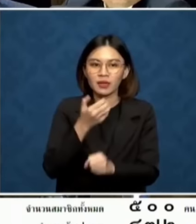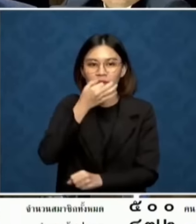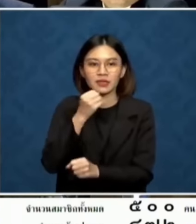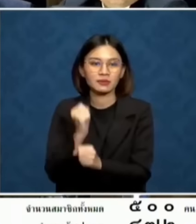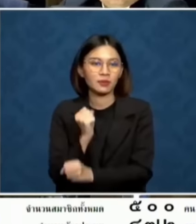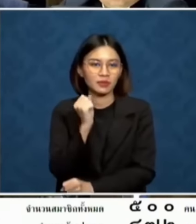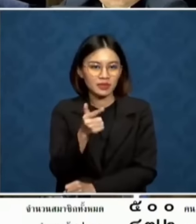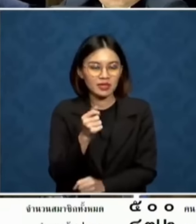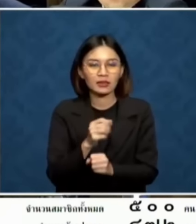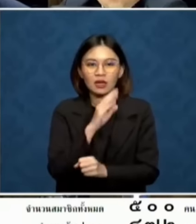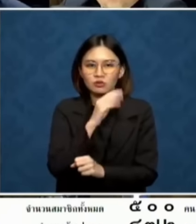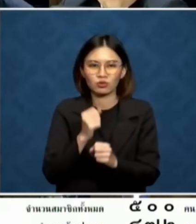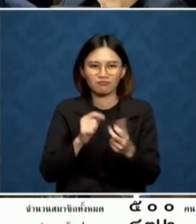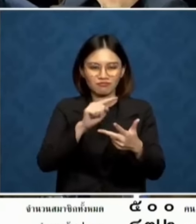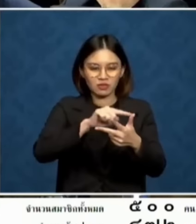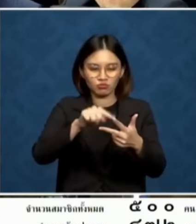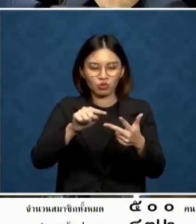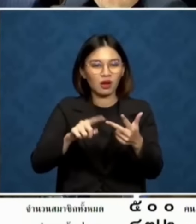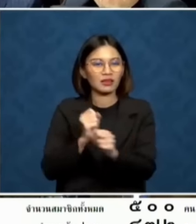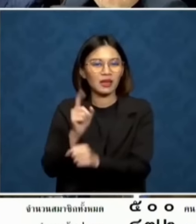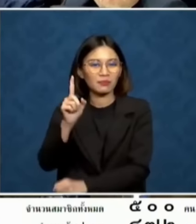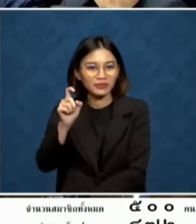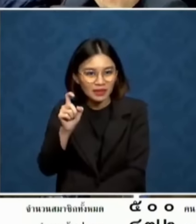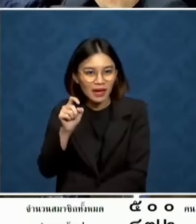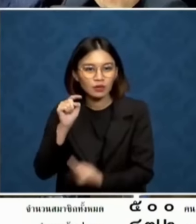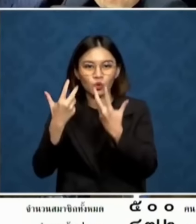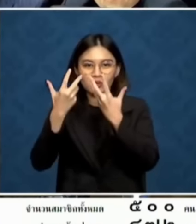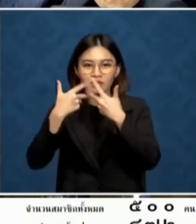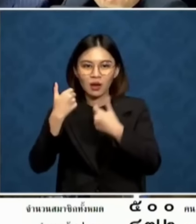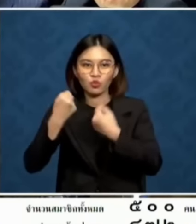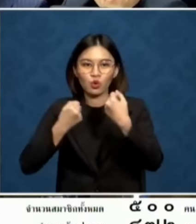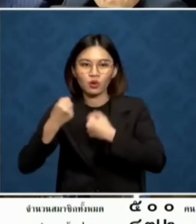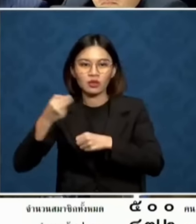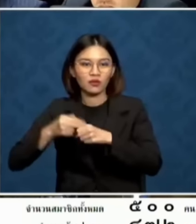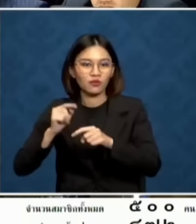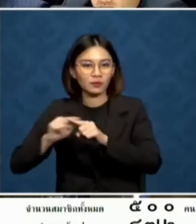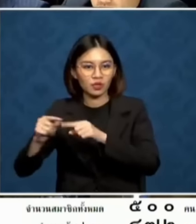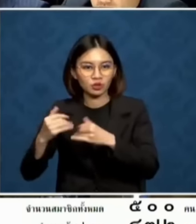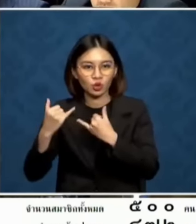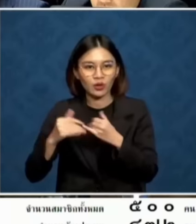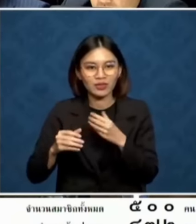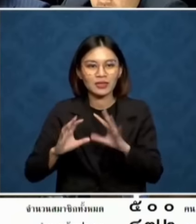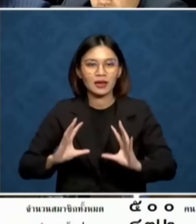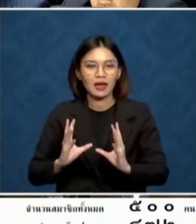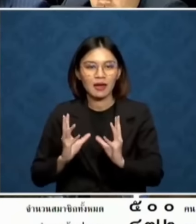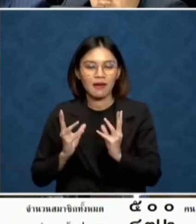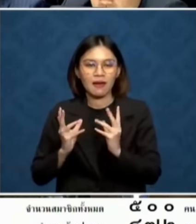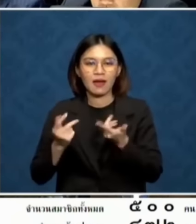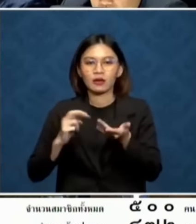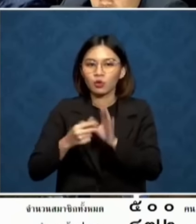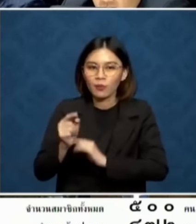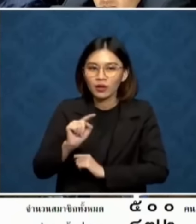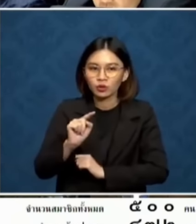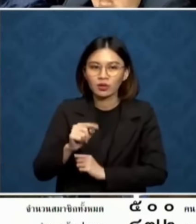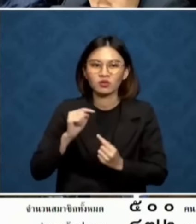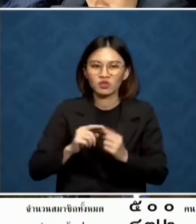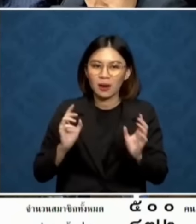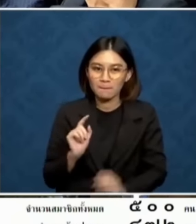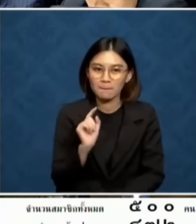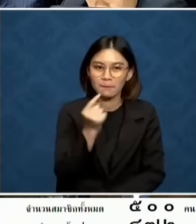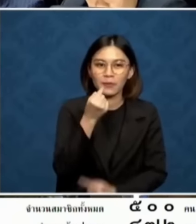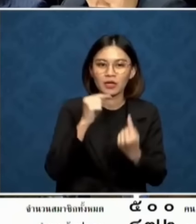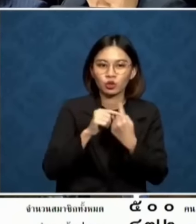ได้ถ้าท่านทำไม่ได้ใน3ส่วนนี้เพื่อชดเชยอุตสาหกรรมรถยนต์สันดาปที่กำลังถดถอยลงนั่นแปลว่าโกรธใหม่ที่จะ